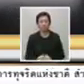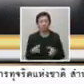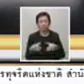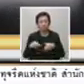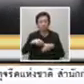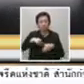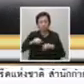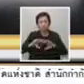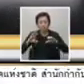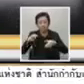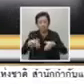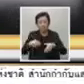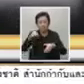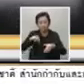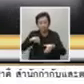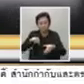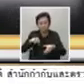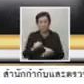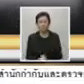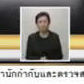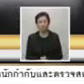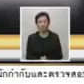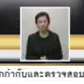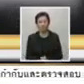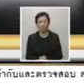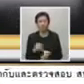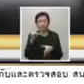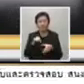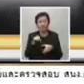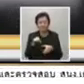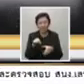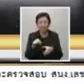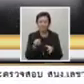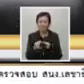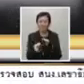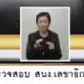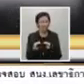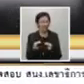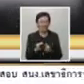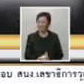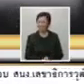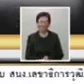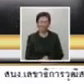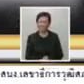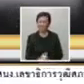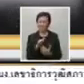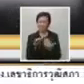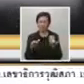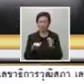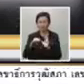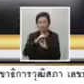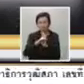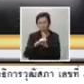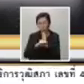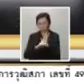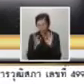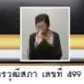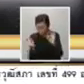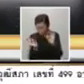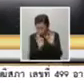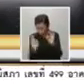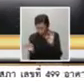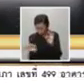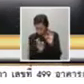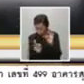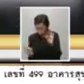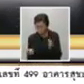ลชุดนี้เท่านั้นซึ่งเป็นคำชี้แจงที่คลาดเคลื่อนจากยติที่เราเขียนไว้ครับ